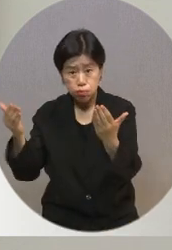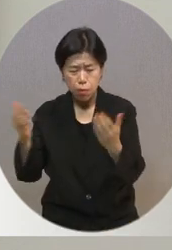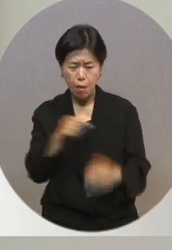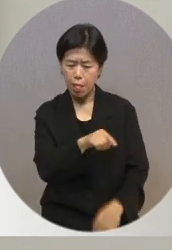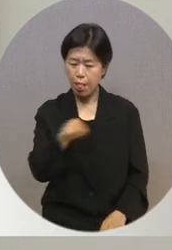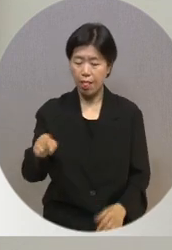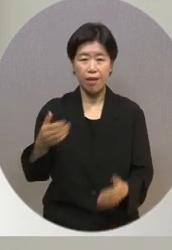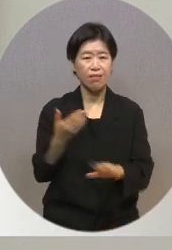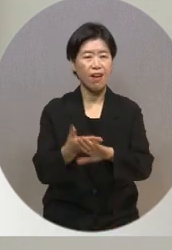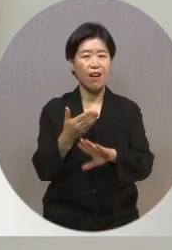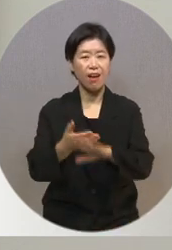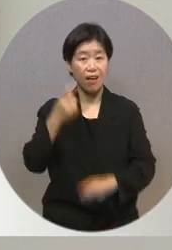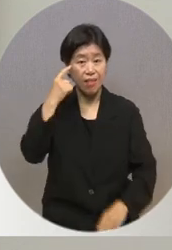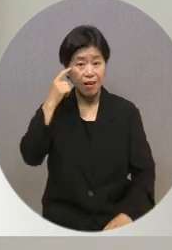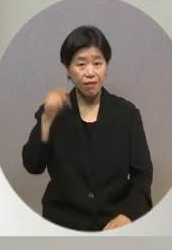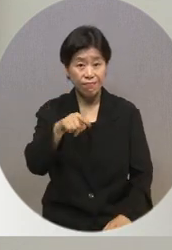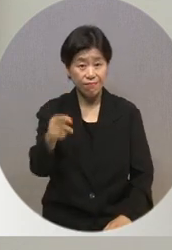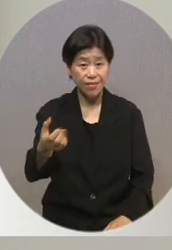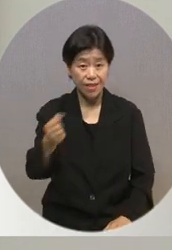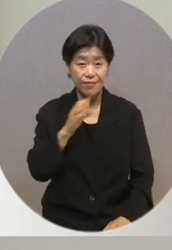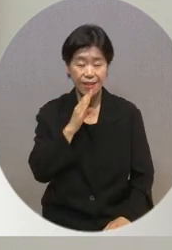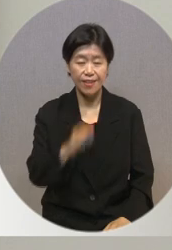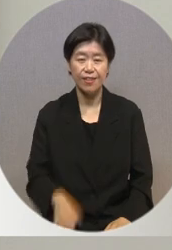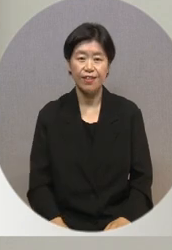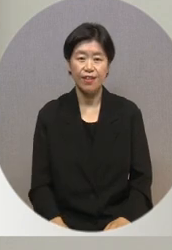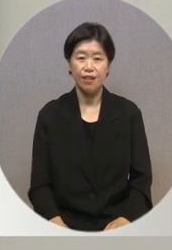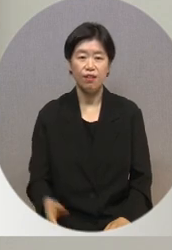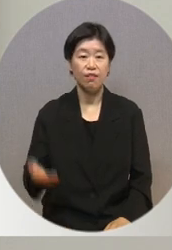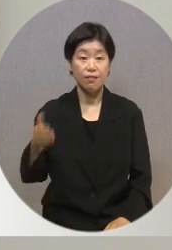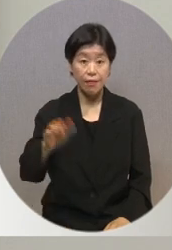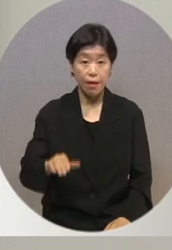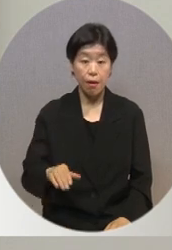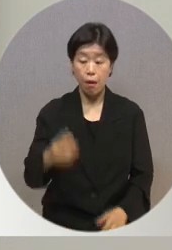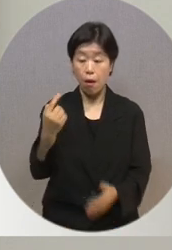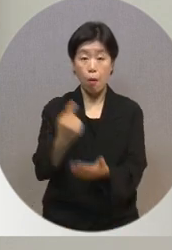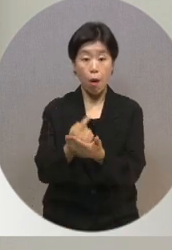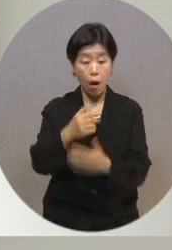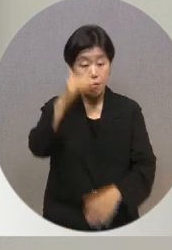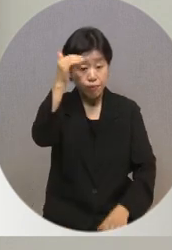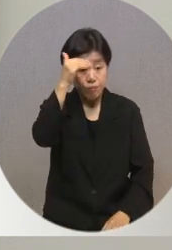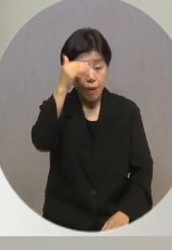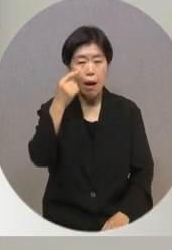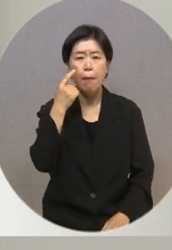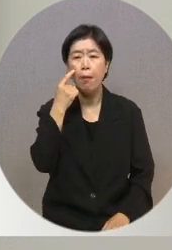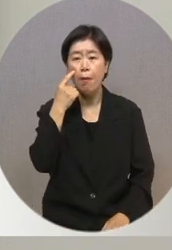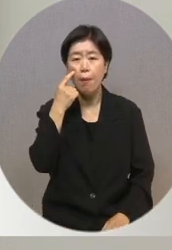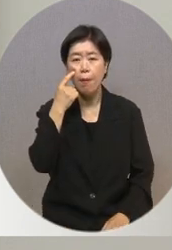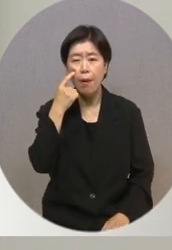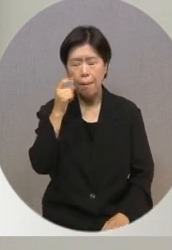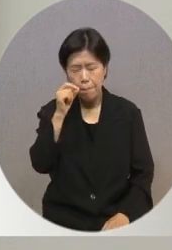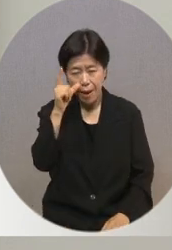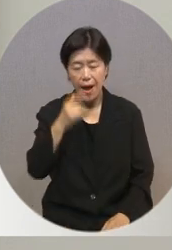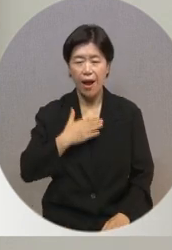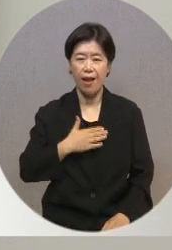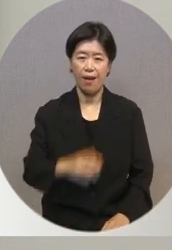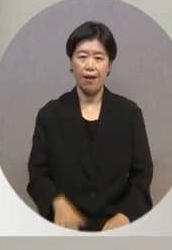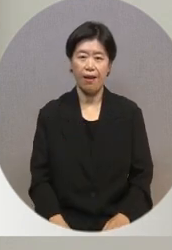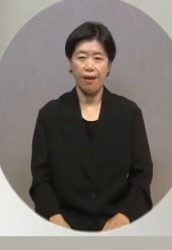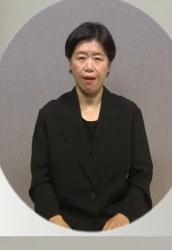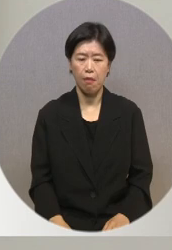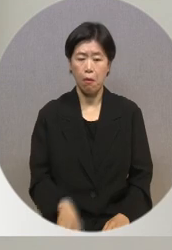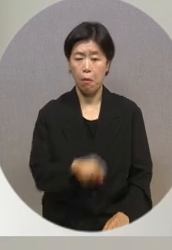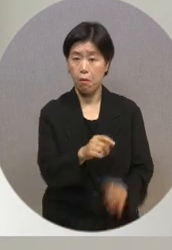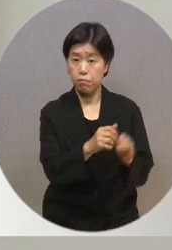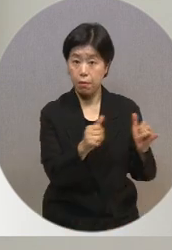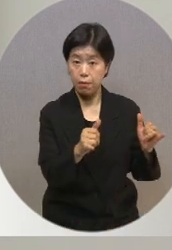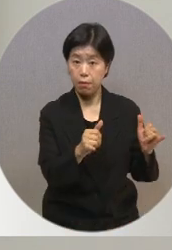다르지 않을까라고 생각하시는 분들이 많을 것 같아요. 근데 뭐 전시를 관람해 보시면 아시겠지만, 아,